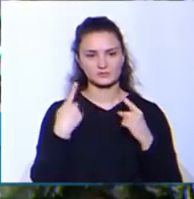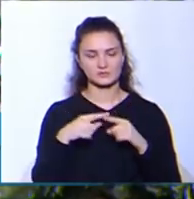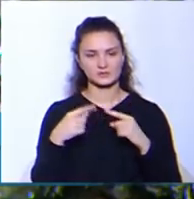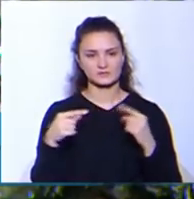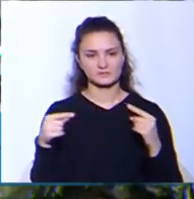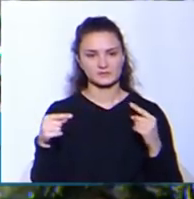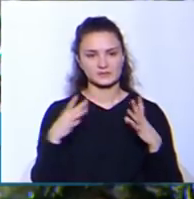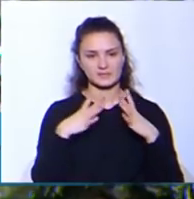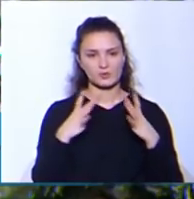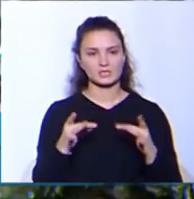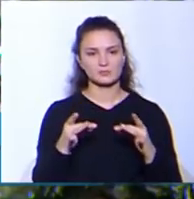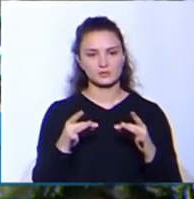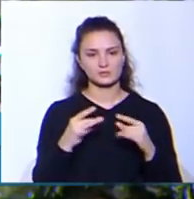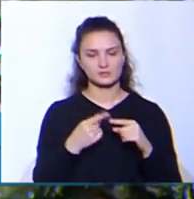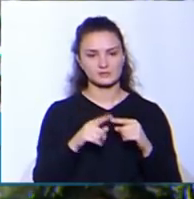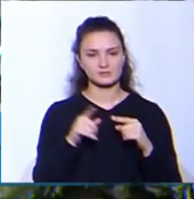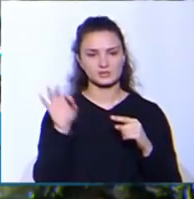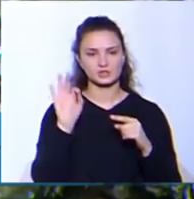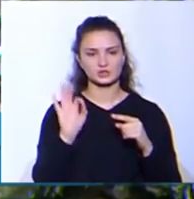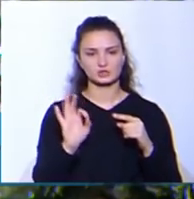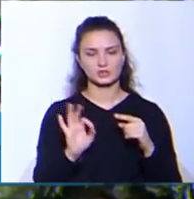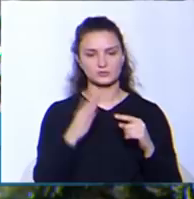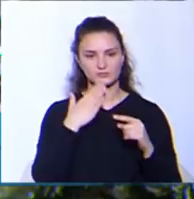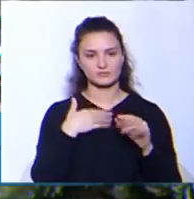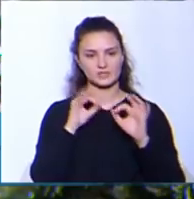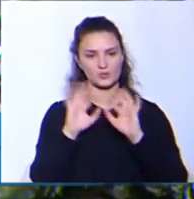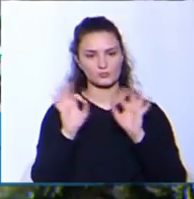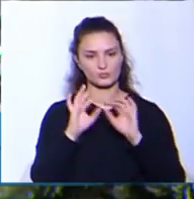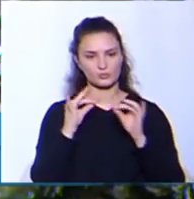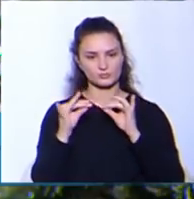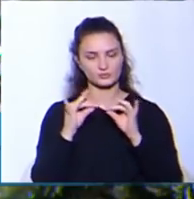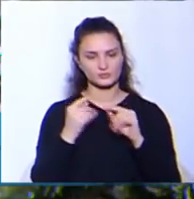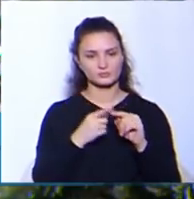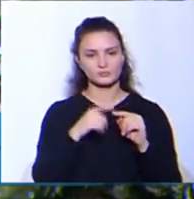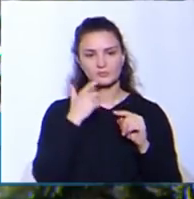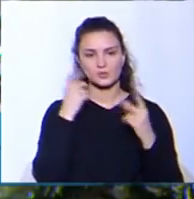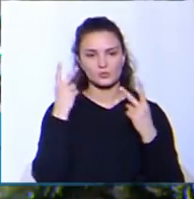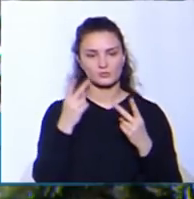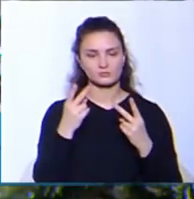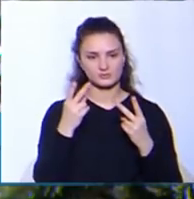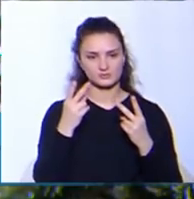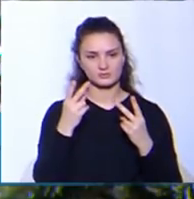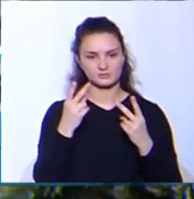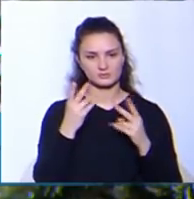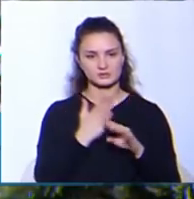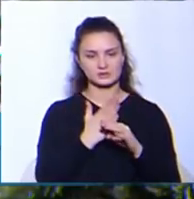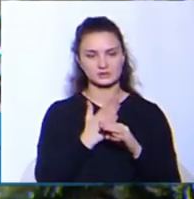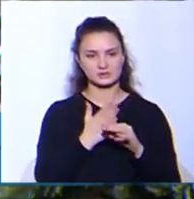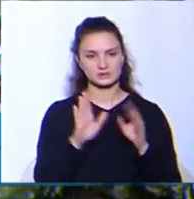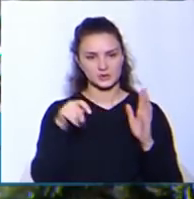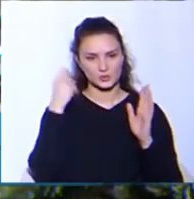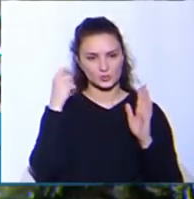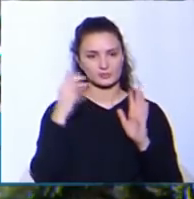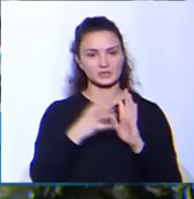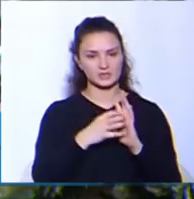ტიპის დამოკიდებულებაზე და იმდენად ხშირად ვსაუბრობთ, რომ ფიქრობ მაყურებლისათვის ეს ლამის ცალკე რუბრიკადაც კი